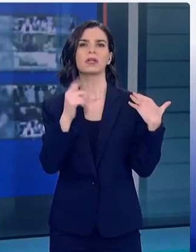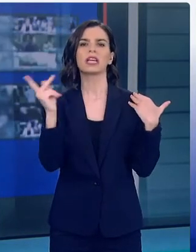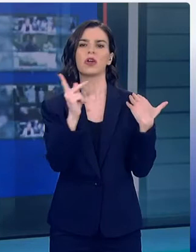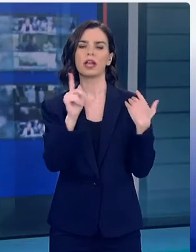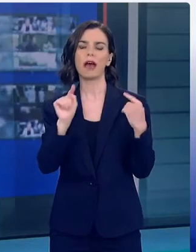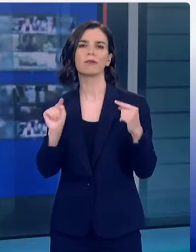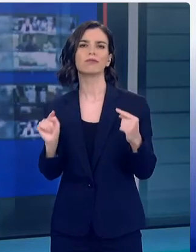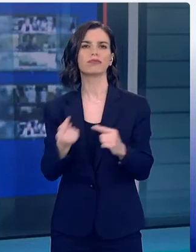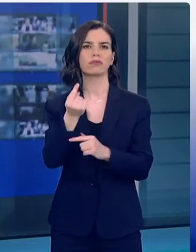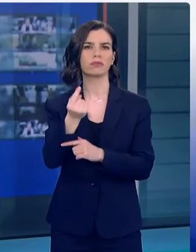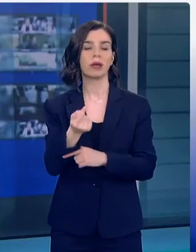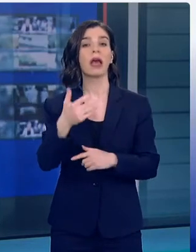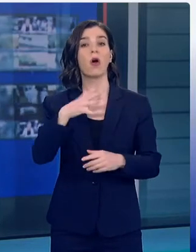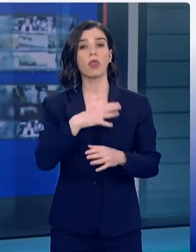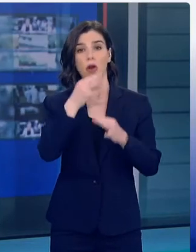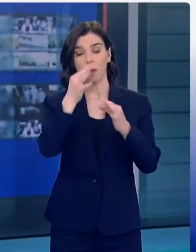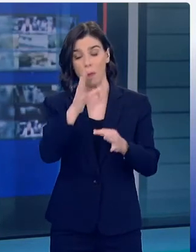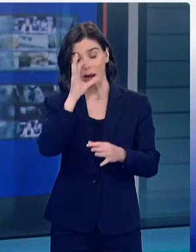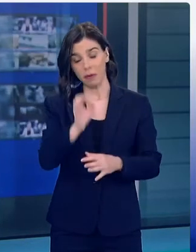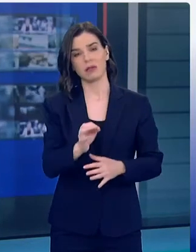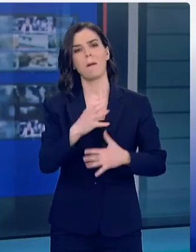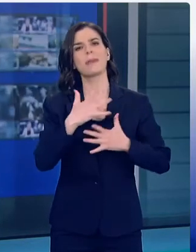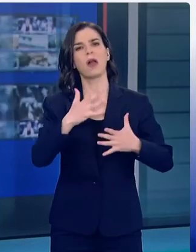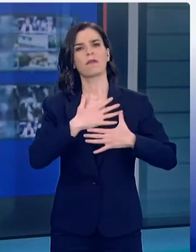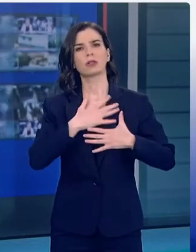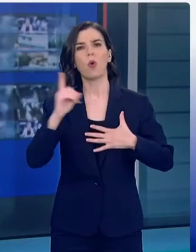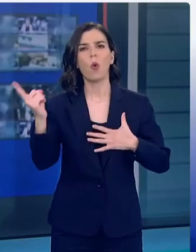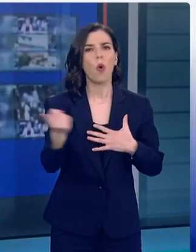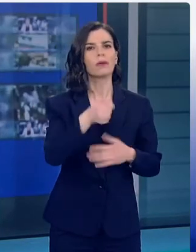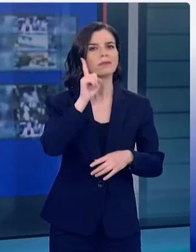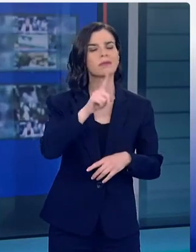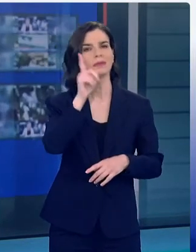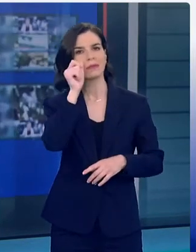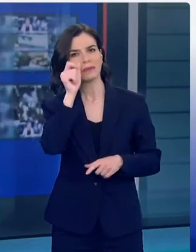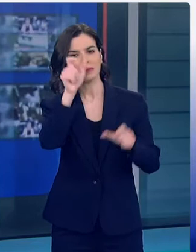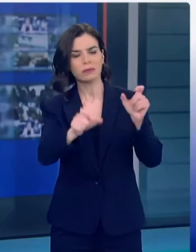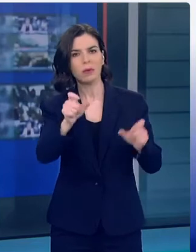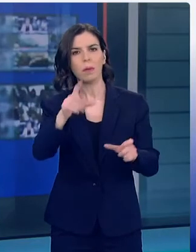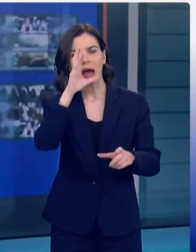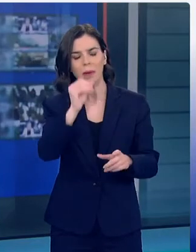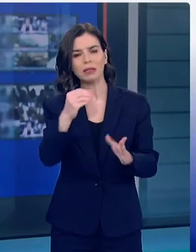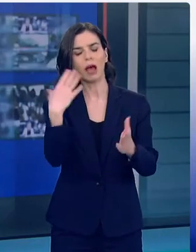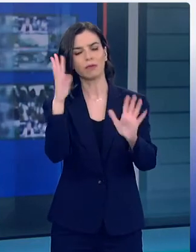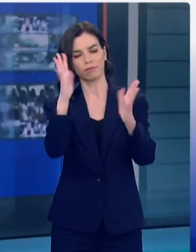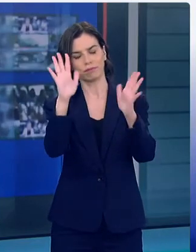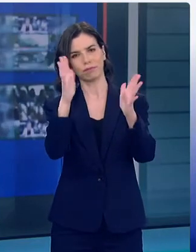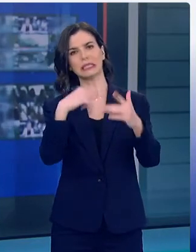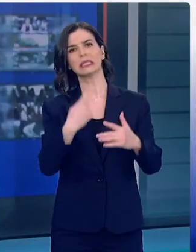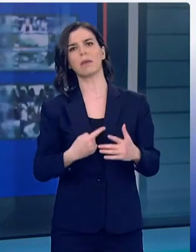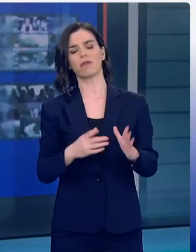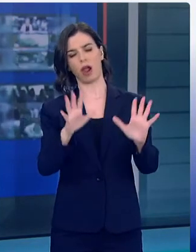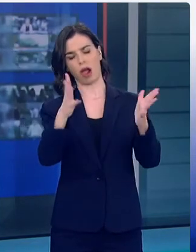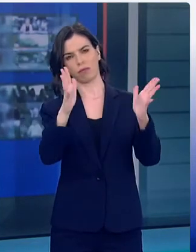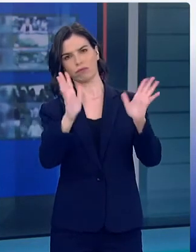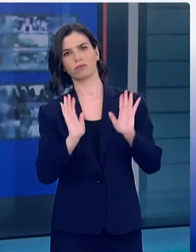συμπεριφορά. Θέλω λοιπόν μέσα από την καρδιά μου να ευχαριστήσω όλες και όλους τους συμπολίτες μας για αυτή την υποδειγματική συμπεριφορά που μας κάνει να βλέπουμε το